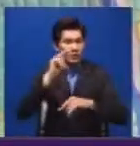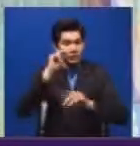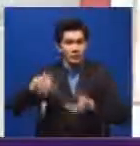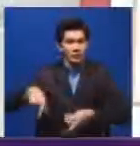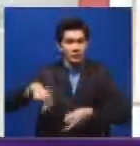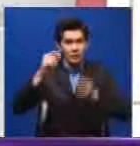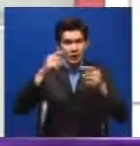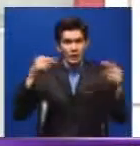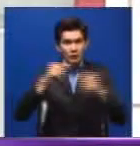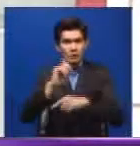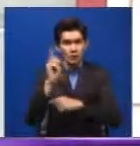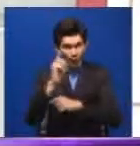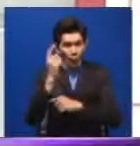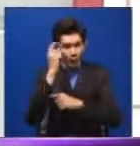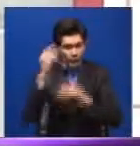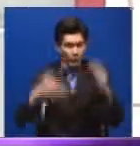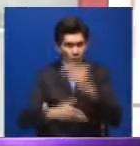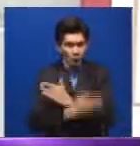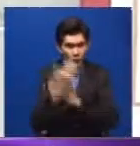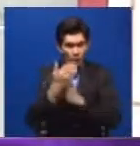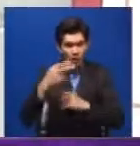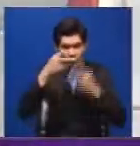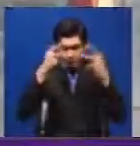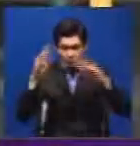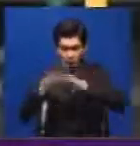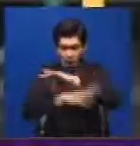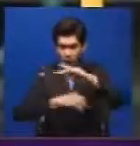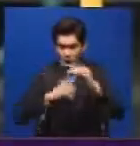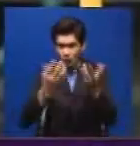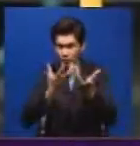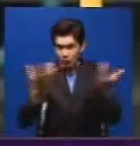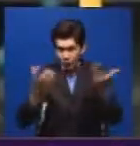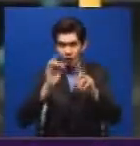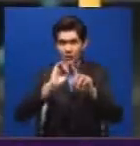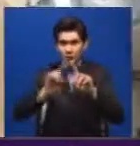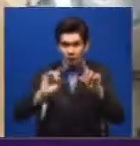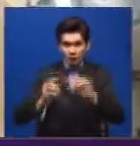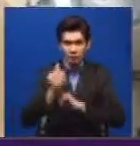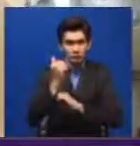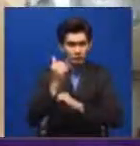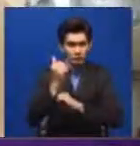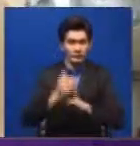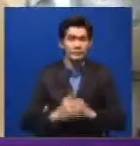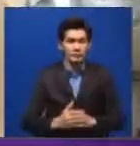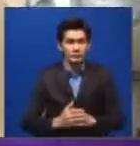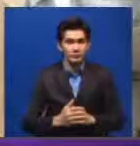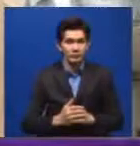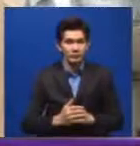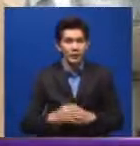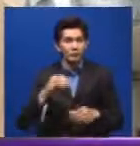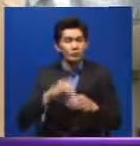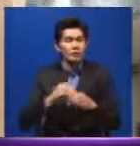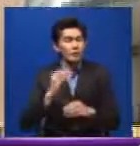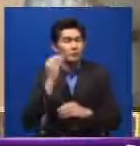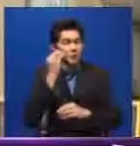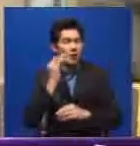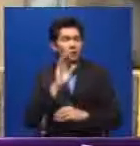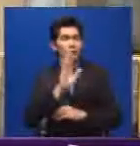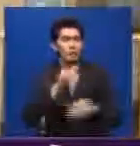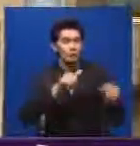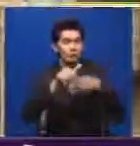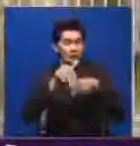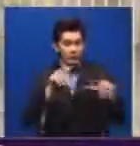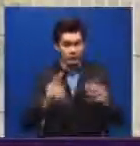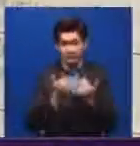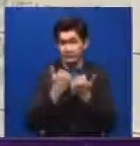งกรานต์อาจเป็นช่องโหว่ของการฉวยโอกาสของโจรย่องเบาที่เข้ามางัดแงะขโมยทรัพย์สินอันมีค่าภายในบ้านของประชาชนโด